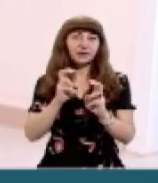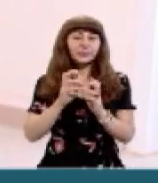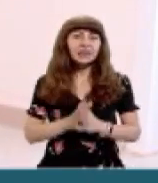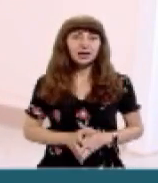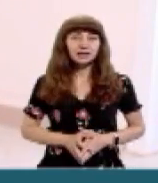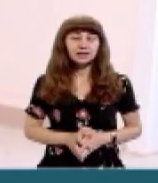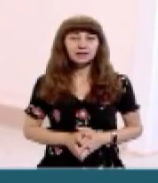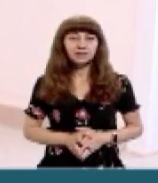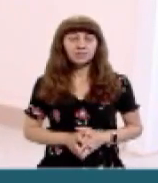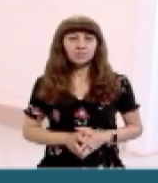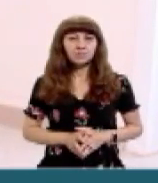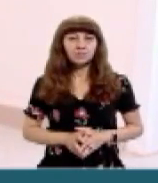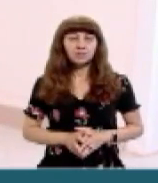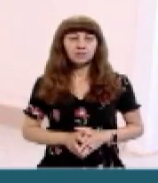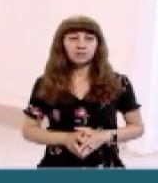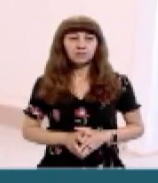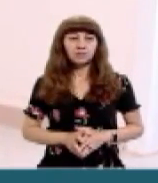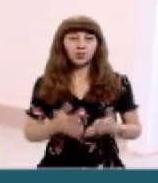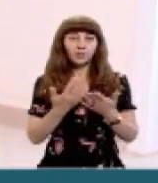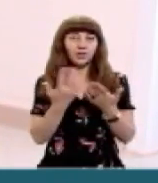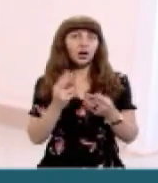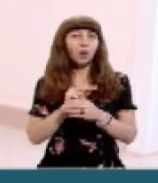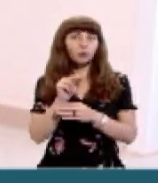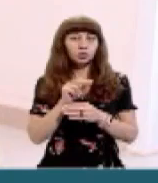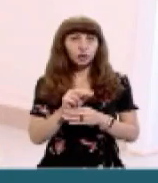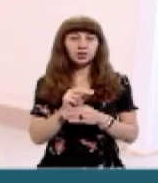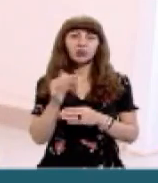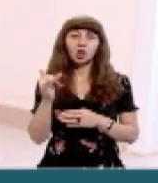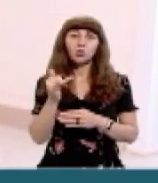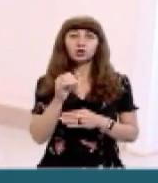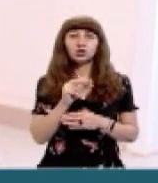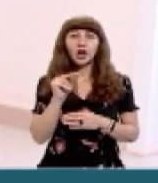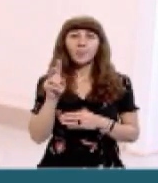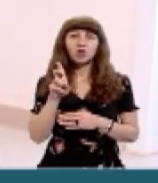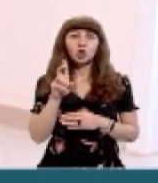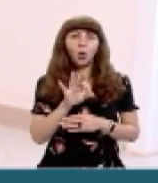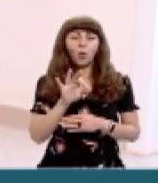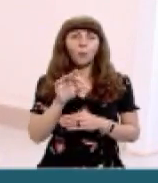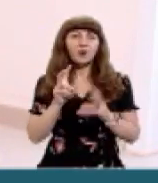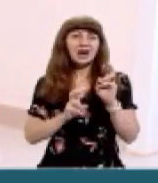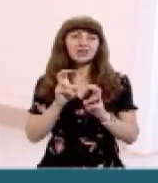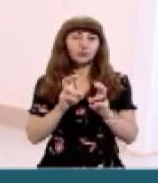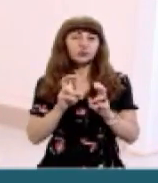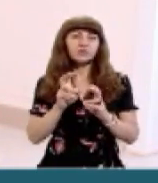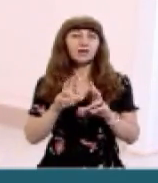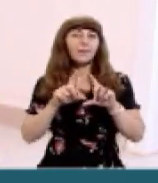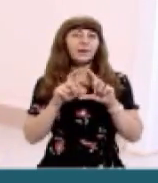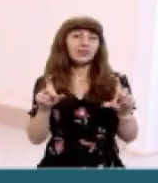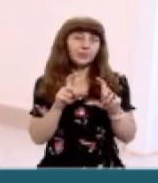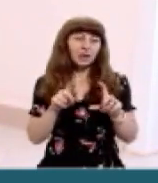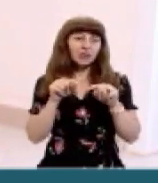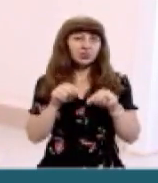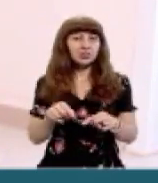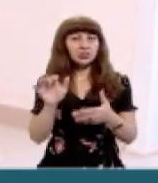предприятии. И они здесь, мы их обучаем, это учебно-производственное предприятие. Здесь они знакомятся, они